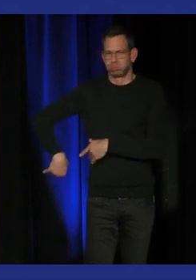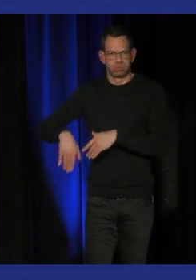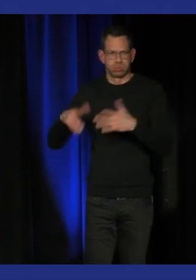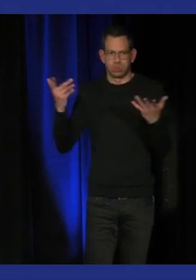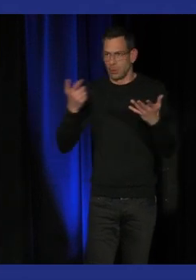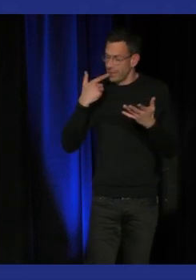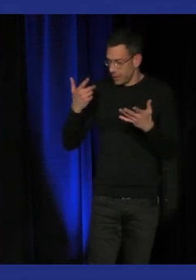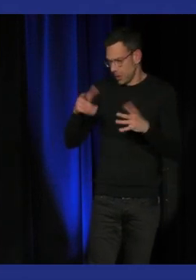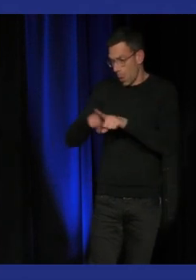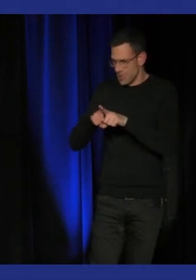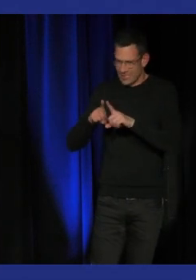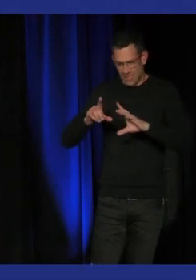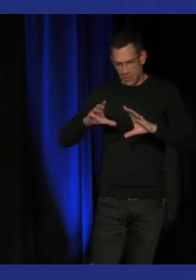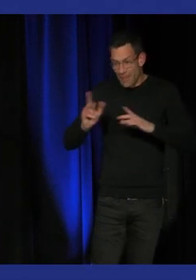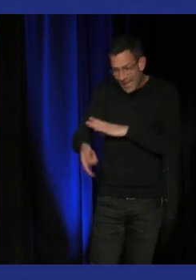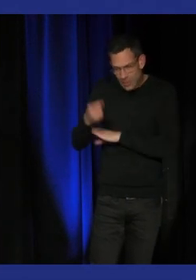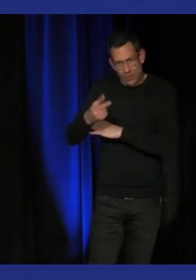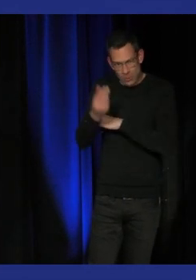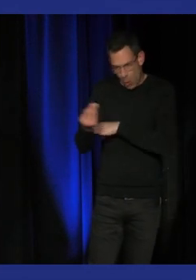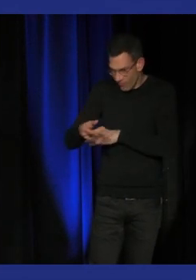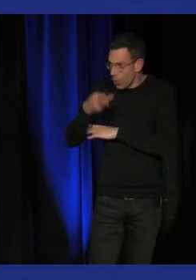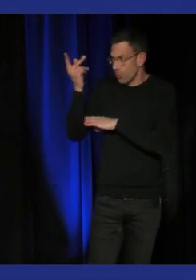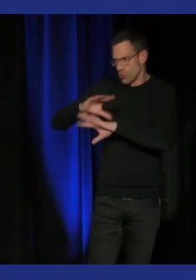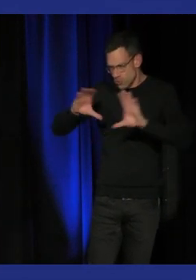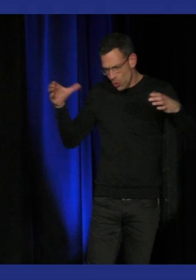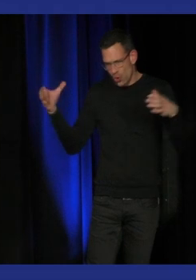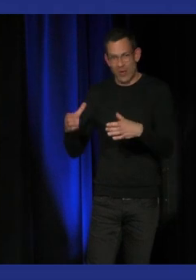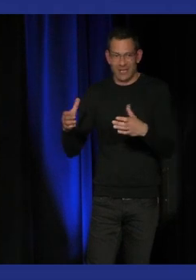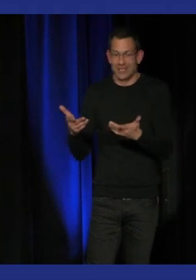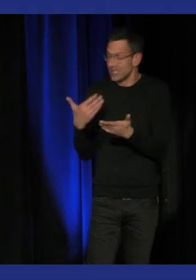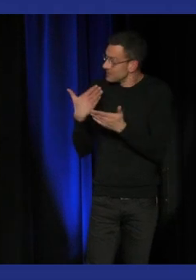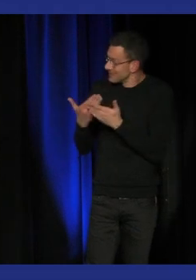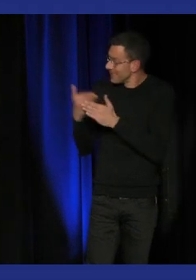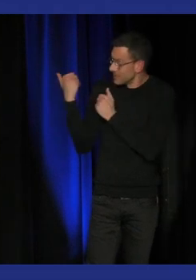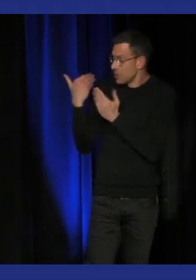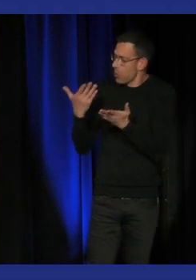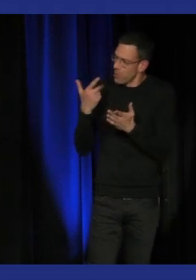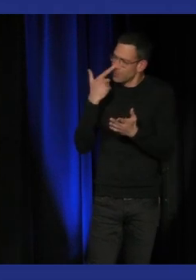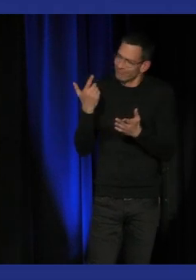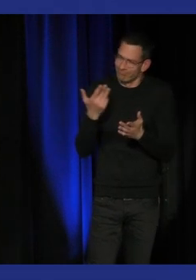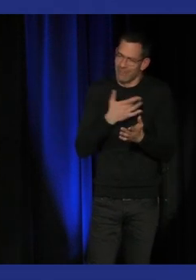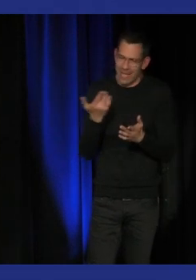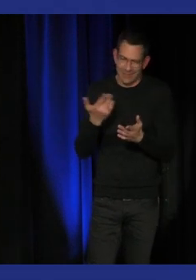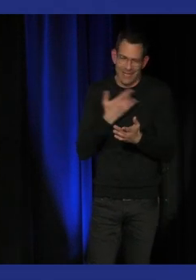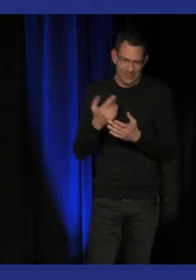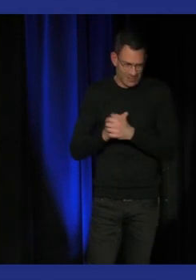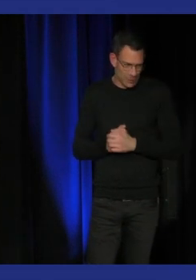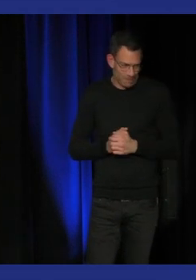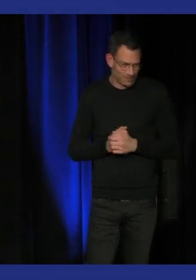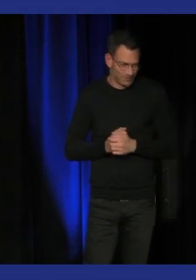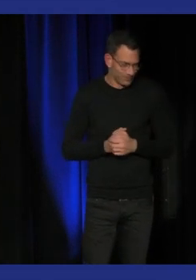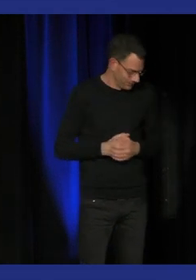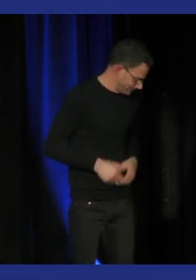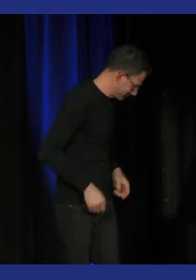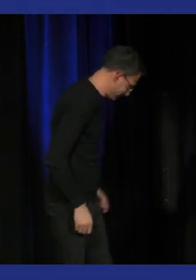d'éducation des enfants. Ça, je trouve aussi que c'est une invitation très stimulante que vous proposez et du coup